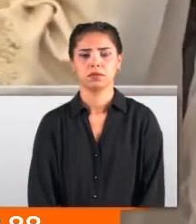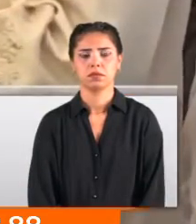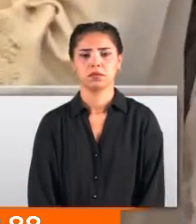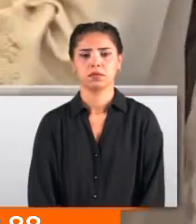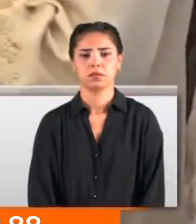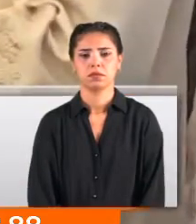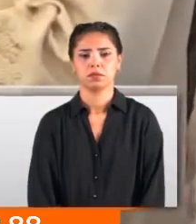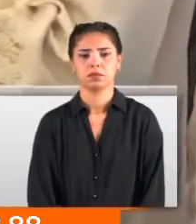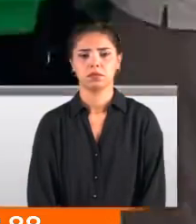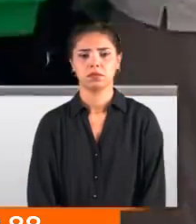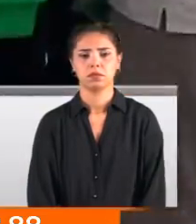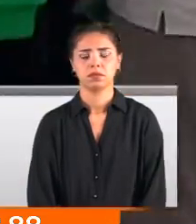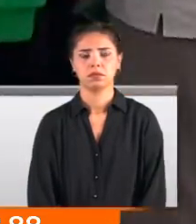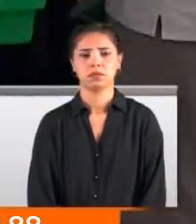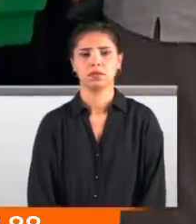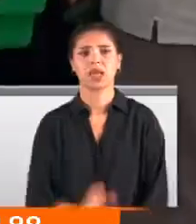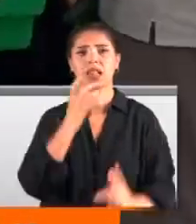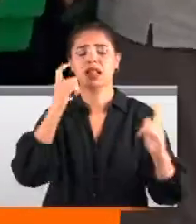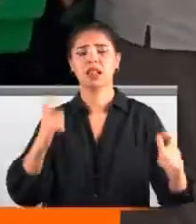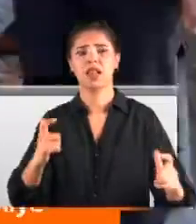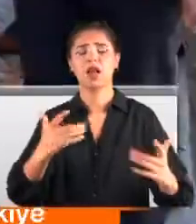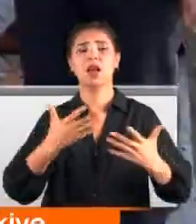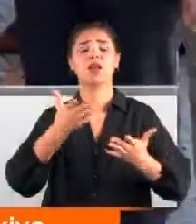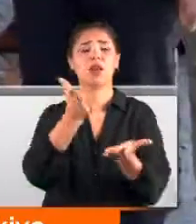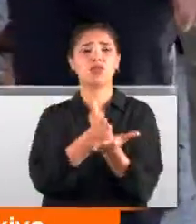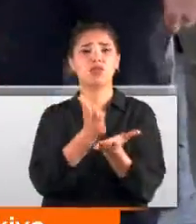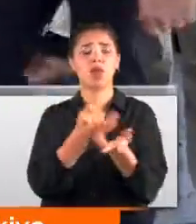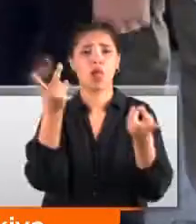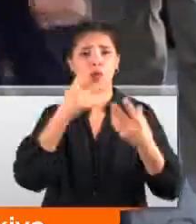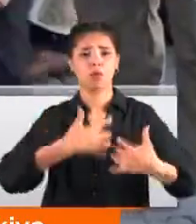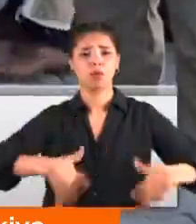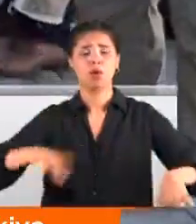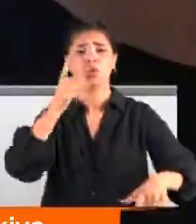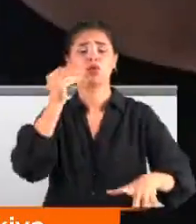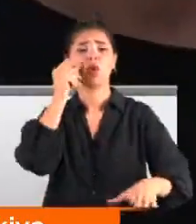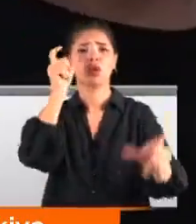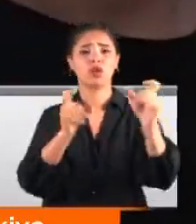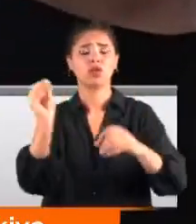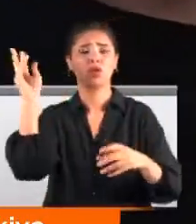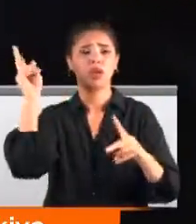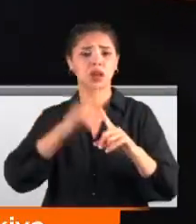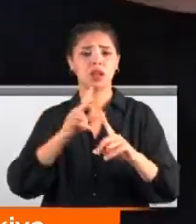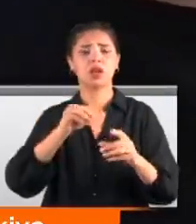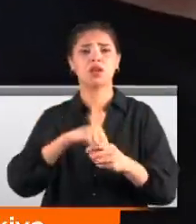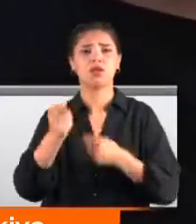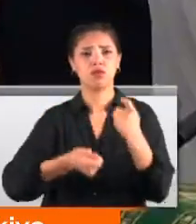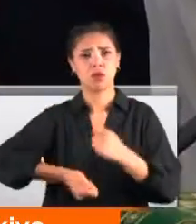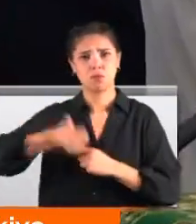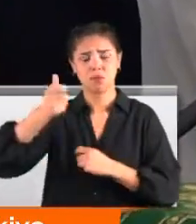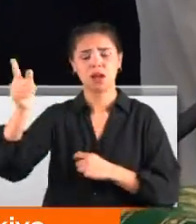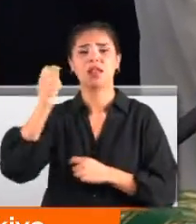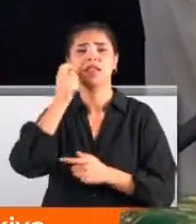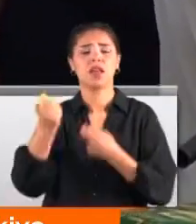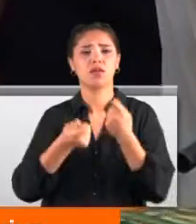canını teslim etti. Sakarya'daki cenazesine binlerce kişi katıldı. Onların arasında İçişleri Bakanı Süleyman Soylu'yla